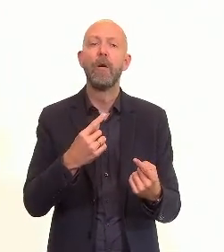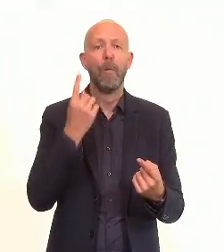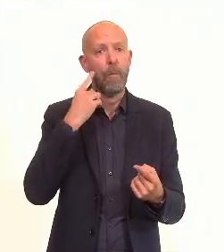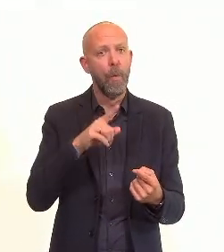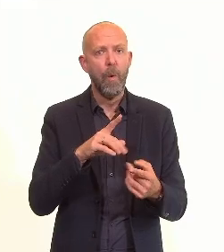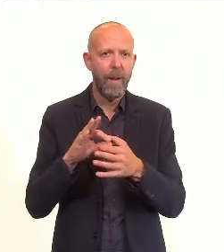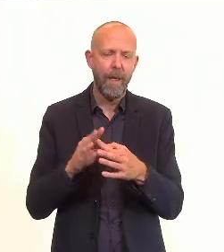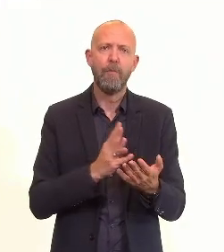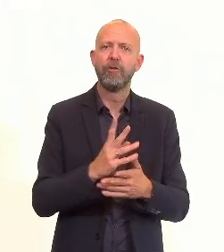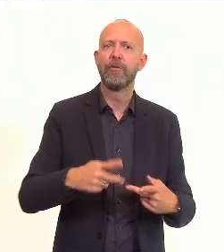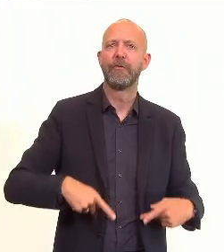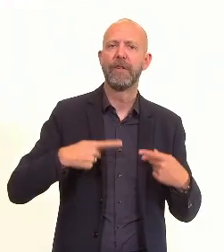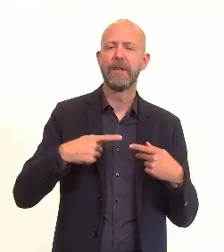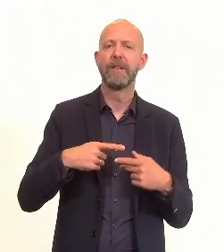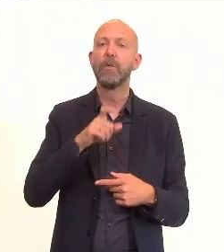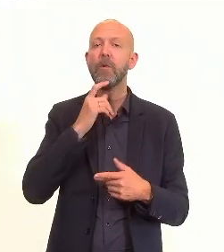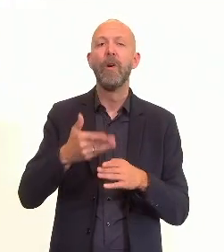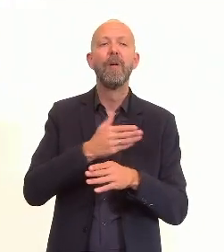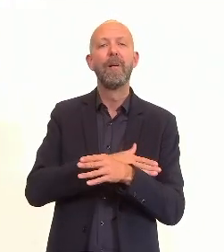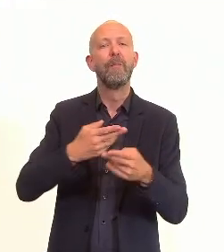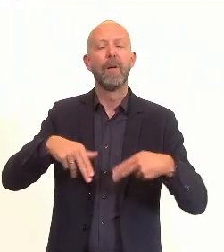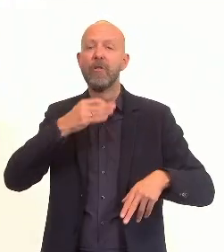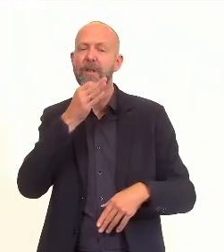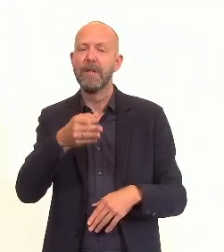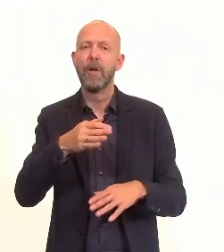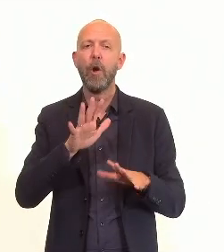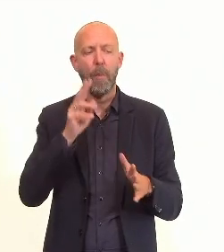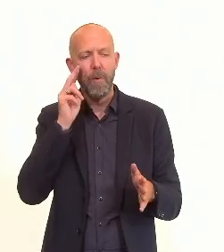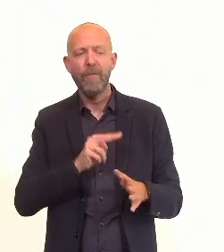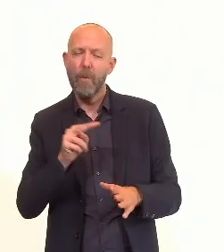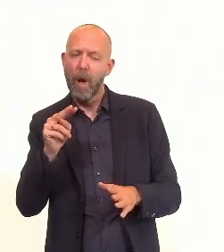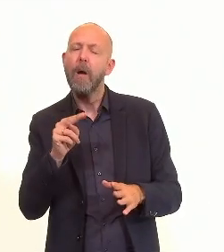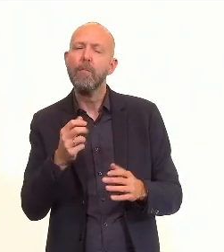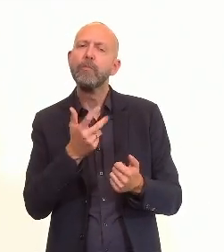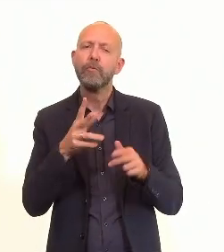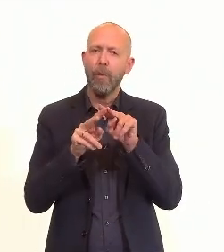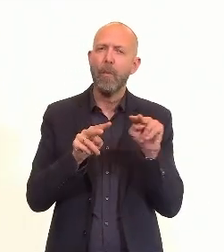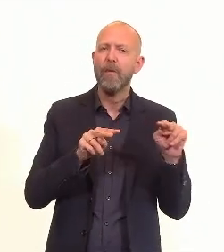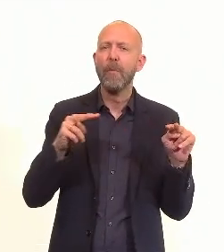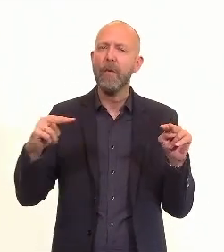pas. Et je vais essayer quand même d'avoir une transversalité sur les 2 projets, même s'ils sont